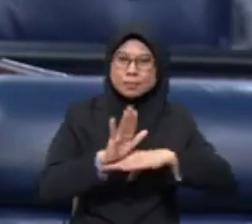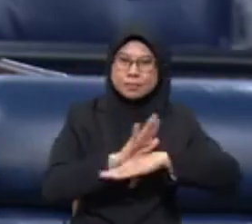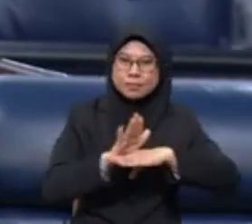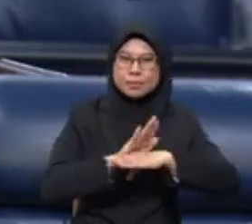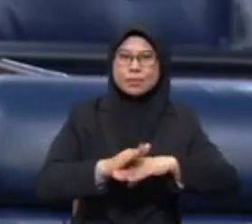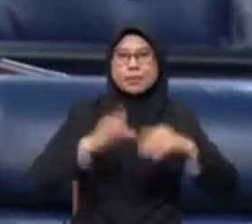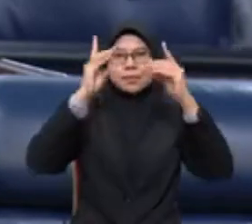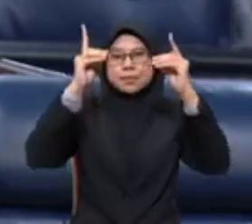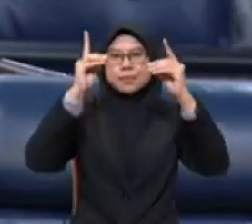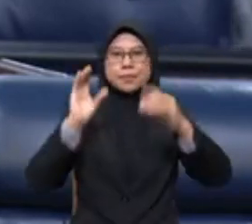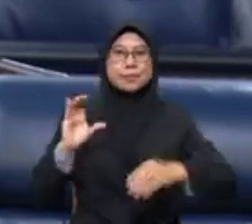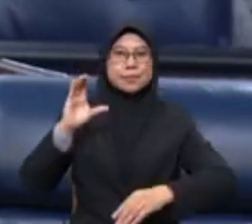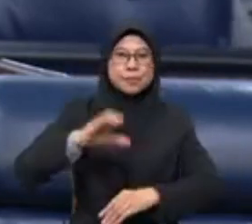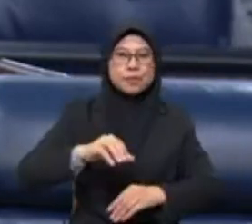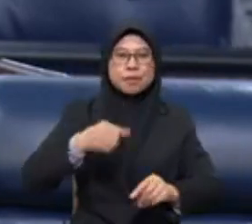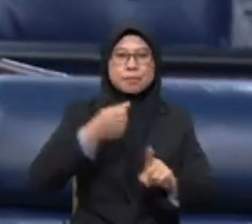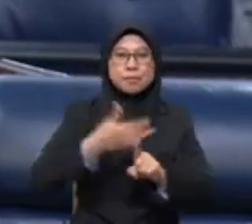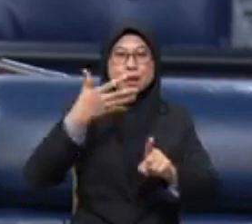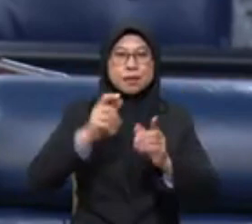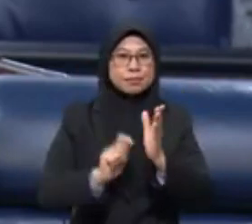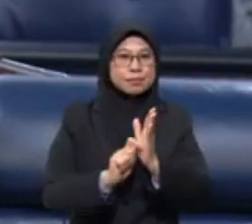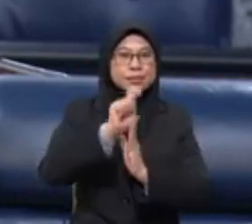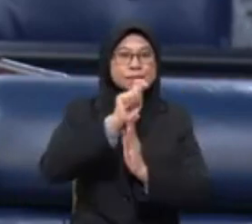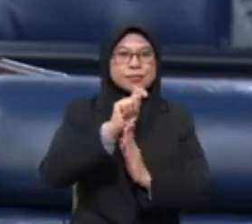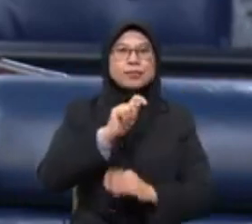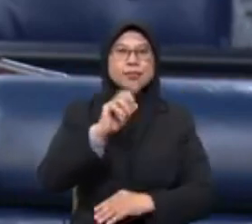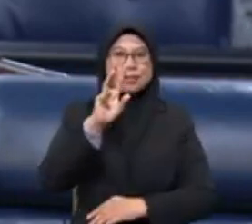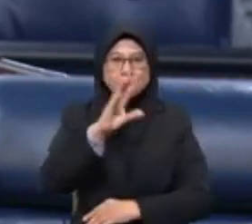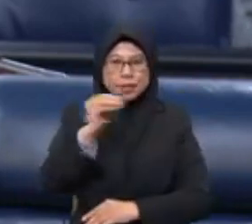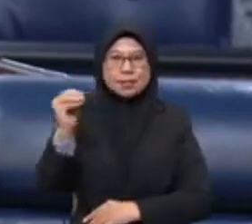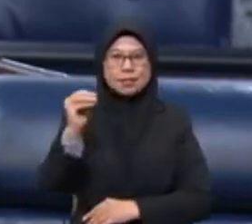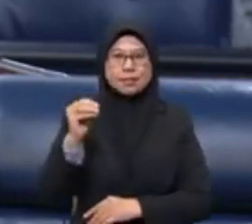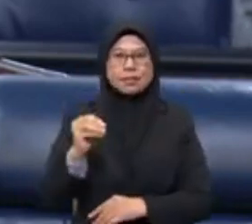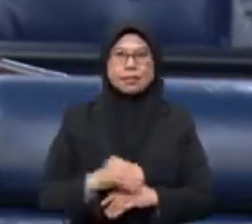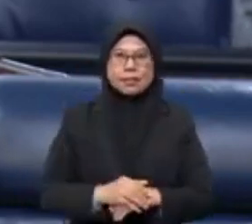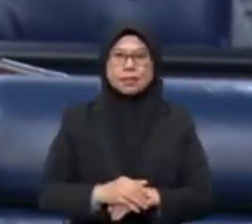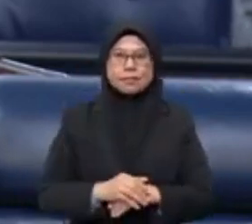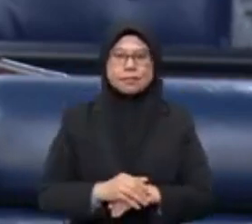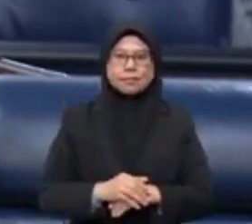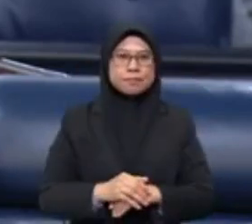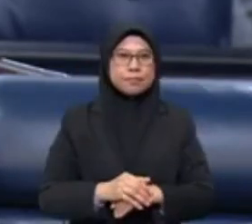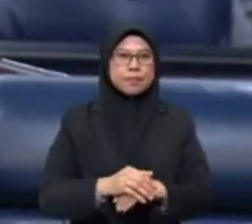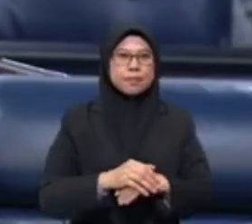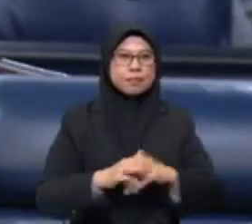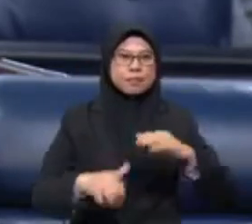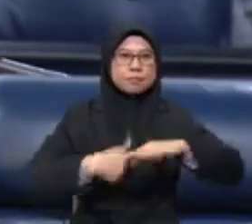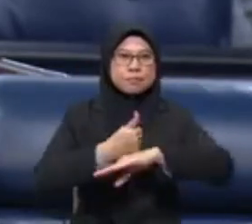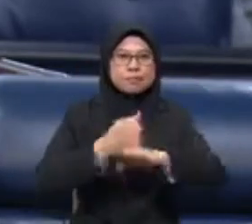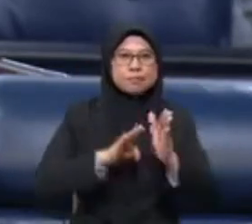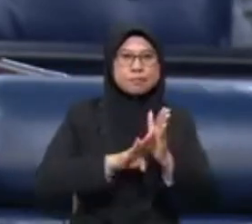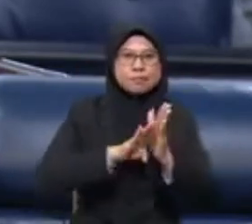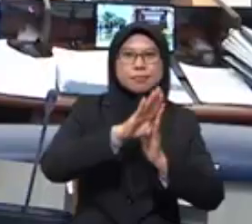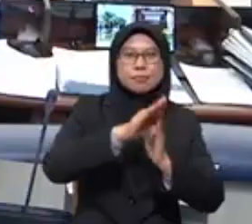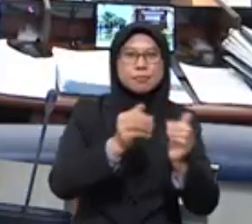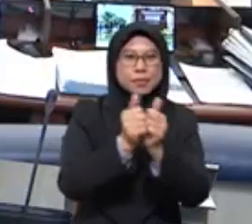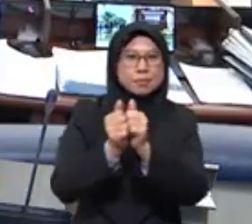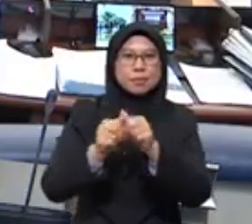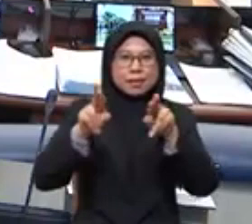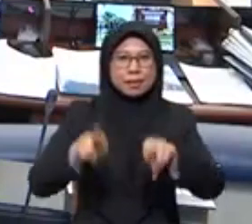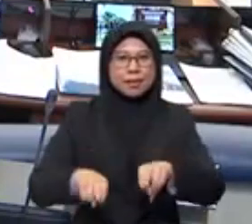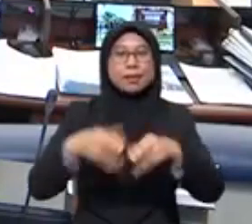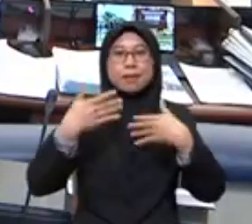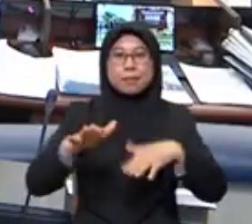pelaburan berimpak tinggi. Atau lebih tepat lagi, MARA telah membesar bersama-sama rakyat Malaysia selepas negara mencapai